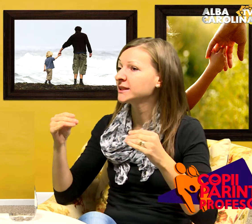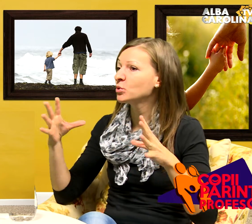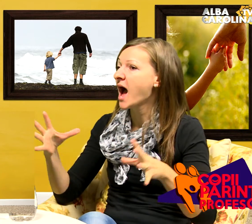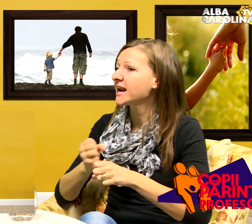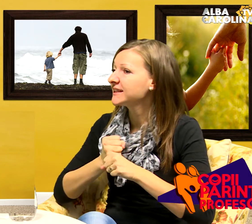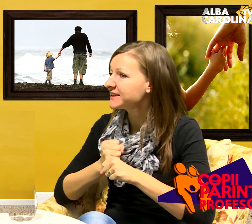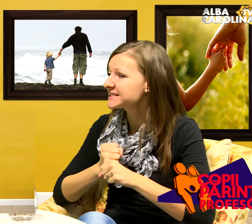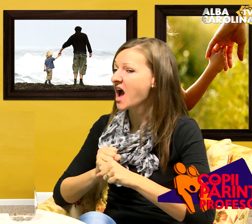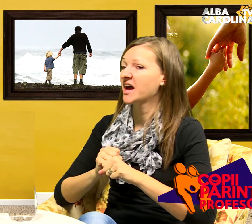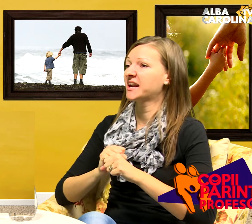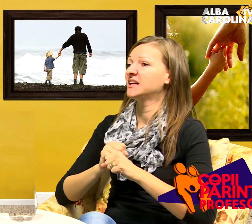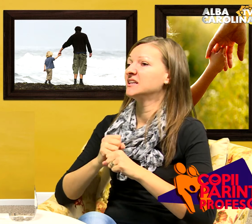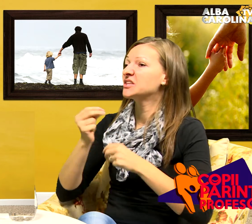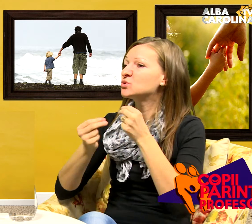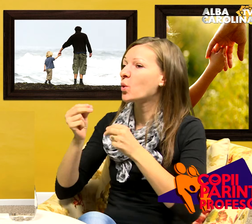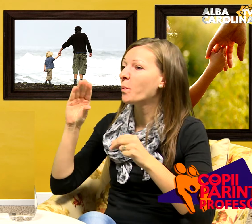activități ce face?